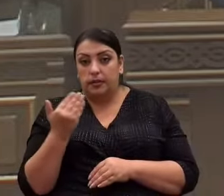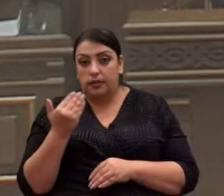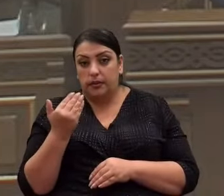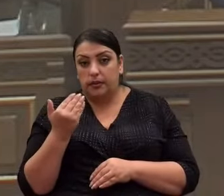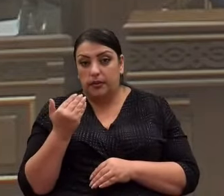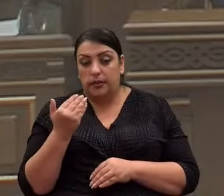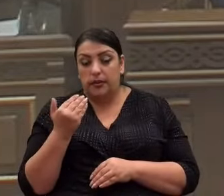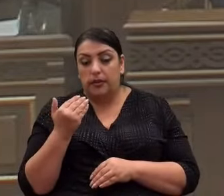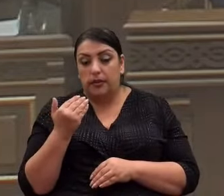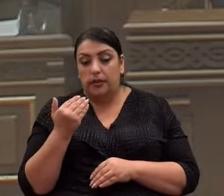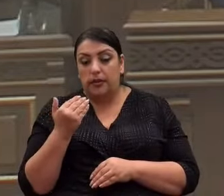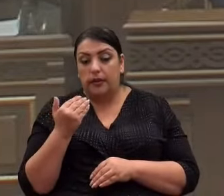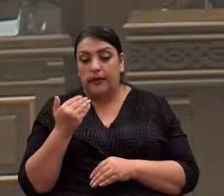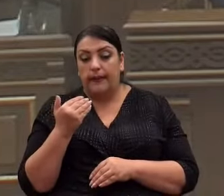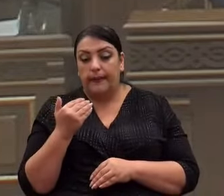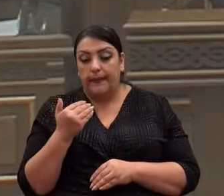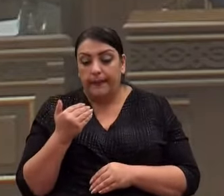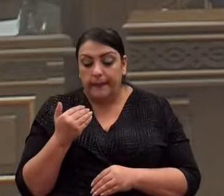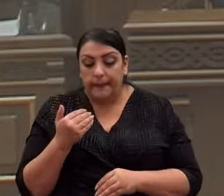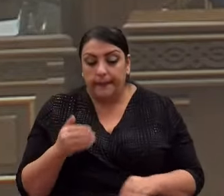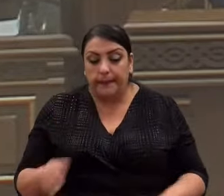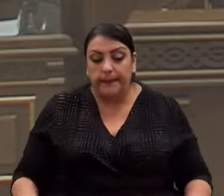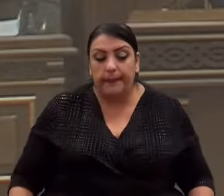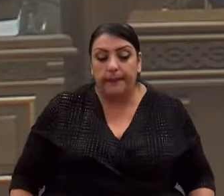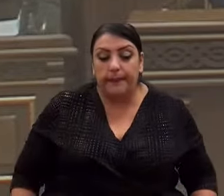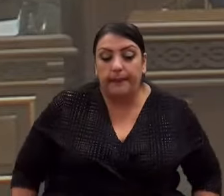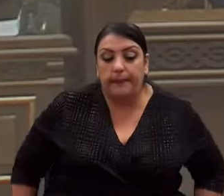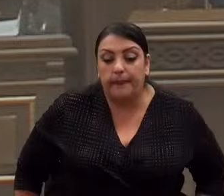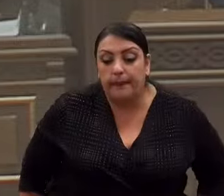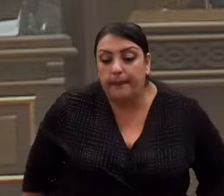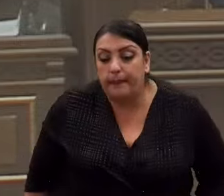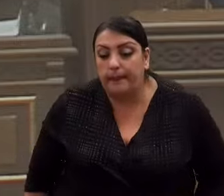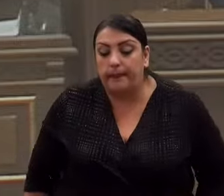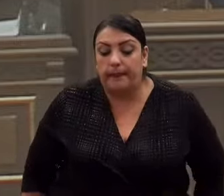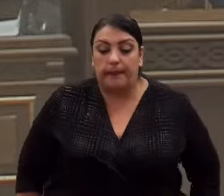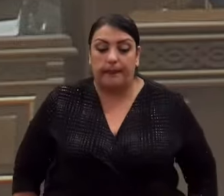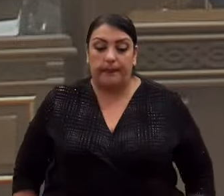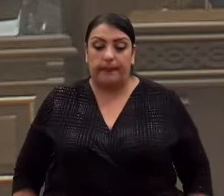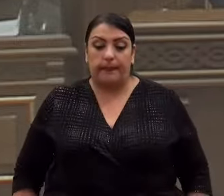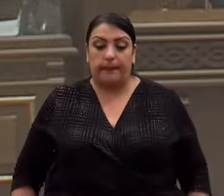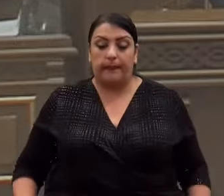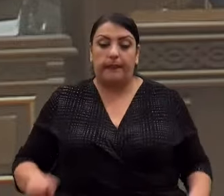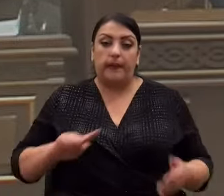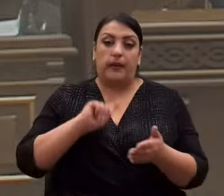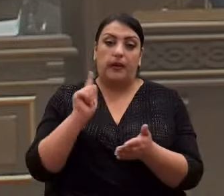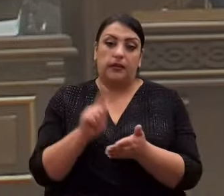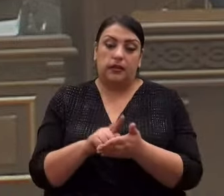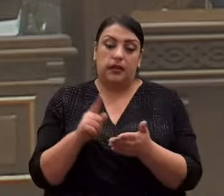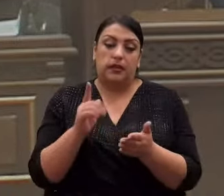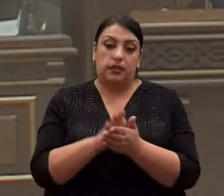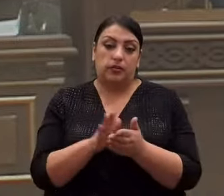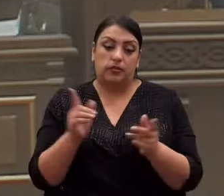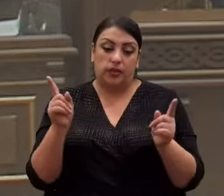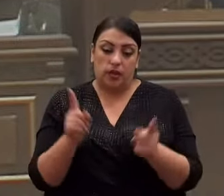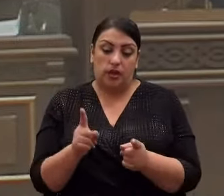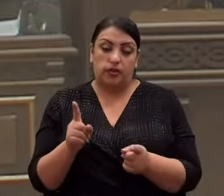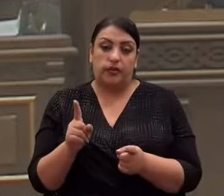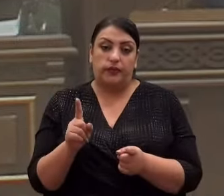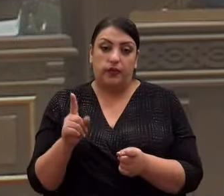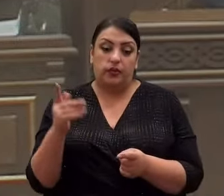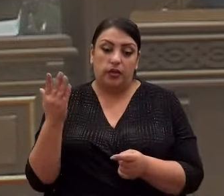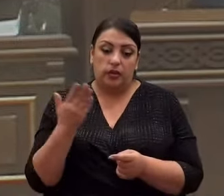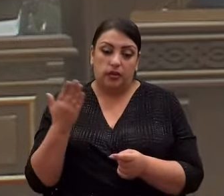օպերատիվ վիճակի հետ, կապված Հայաստանի Հանրապետությունում, այս 5 տարվա ընթացքում եկեք հարցերը այնպես անենք, որ նաեւ ելույթներ